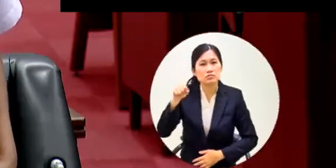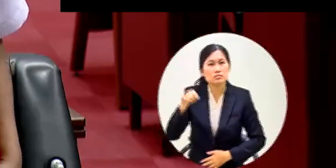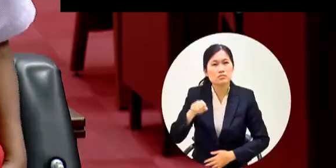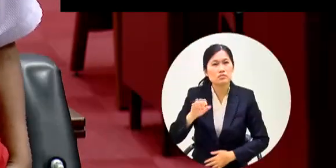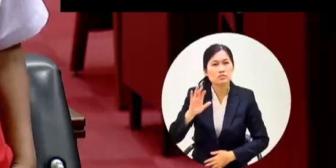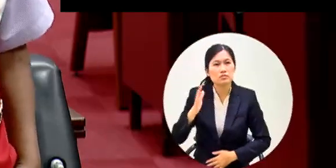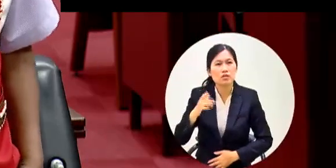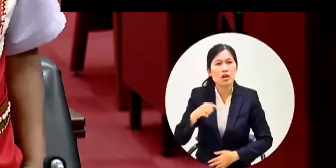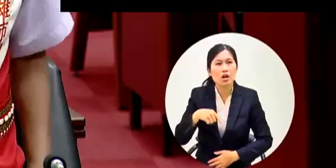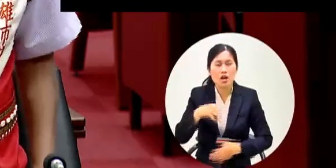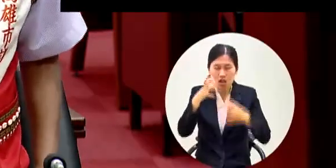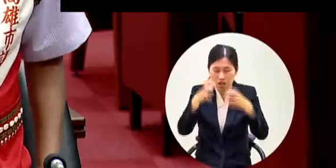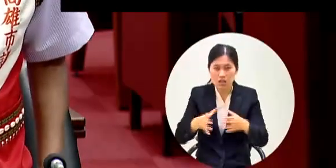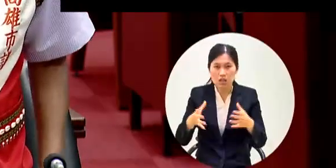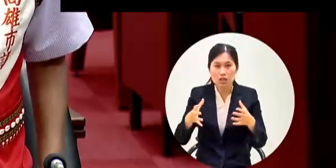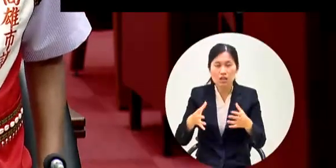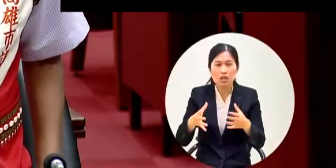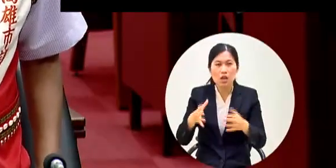本席认同。